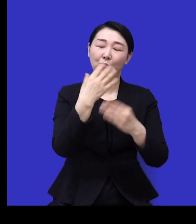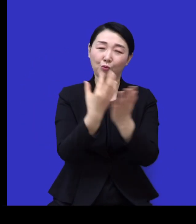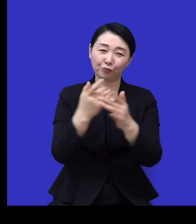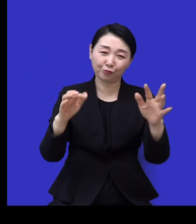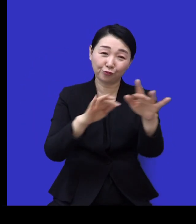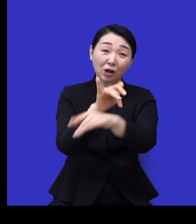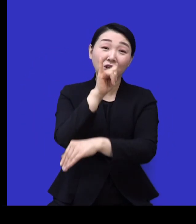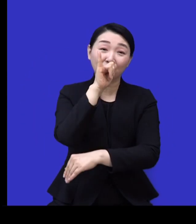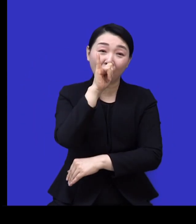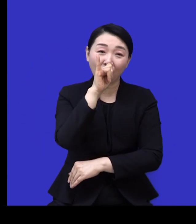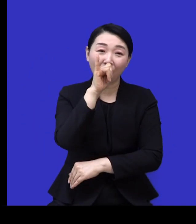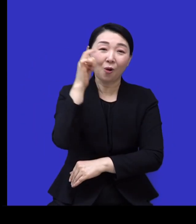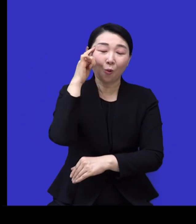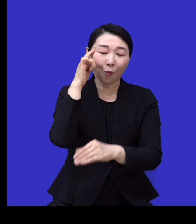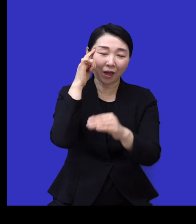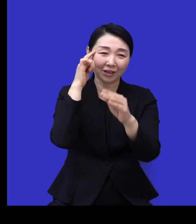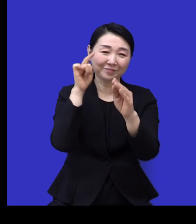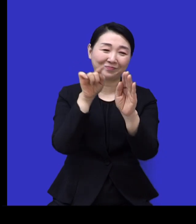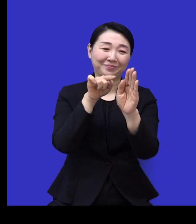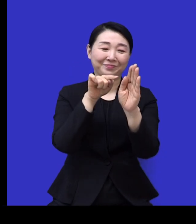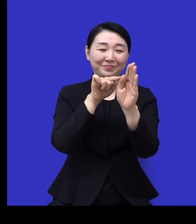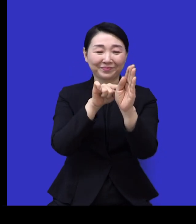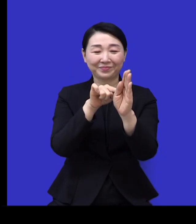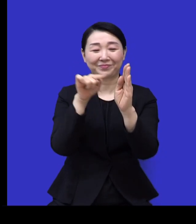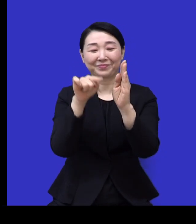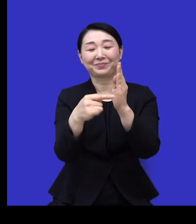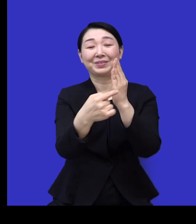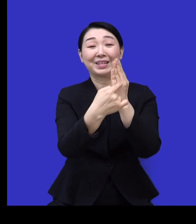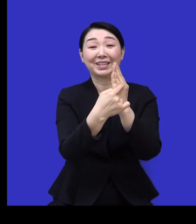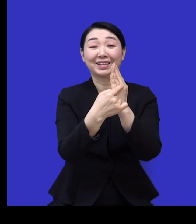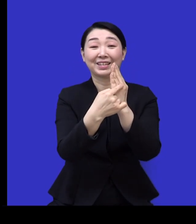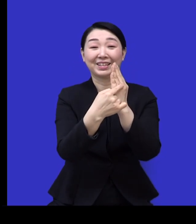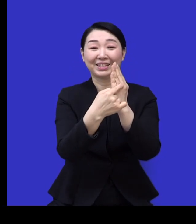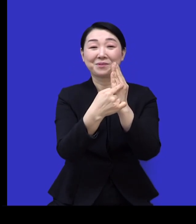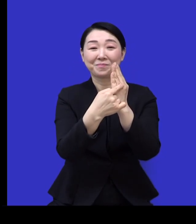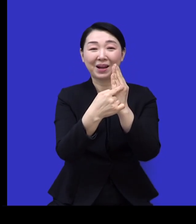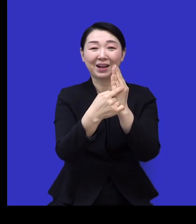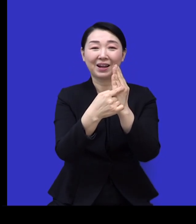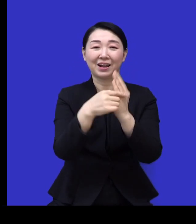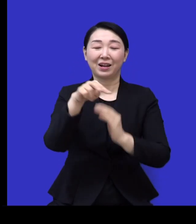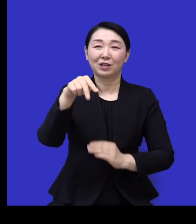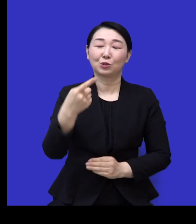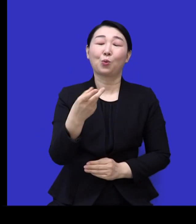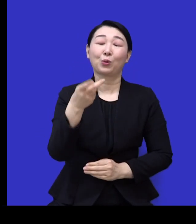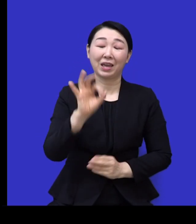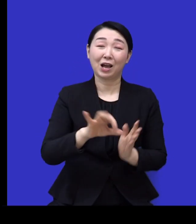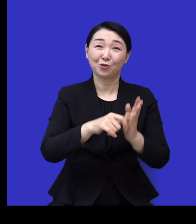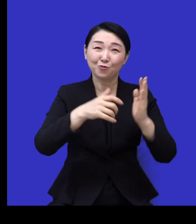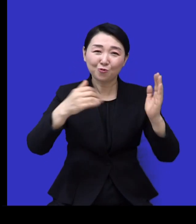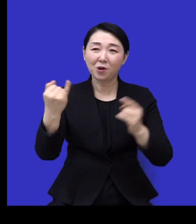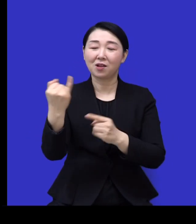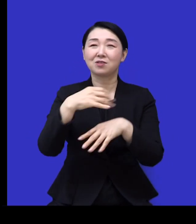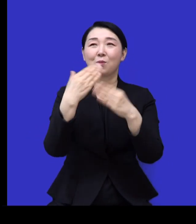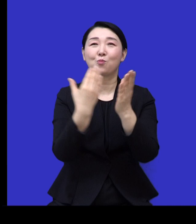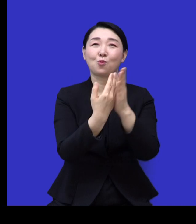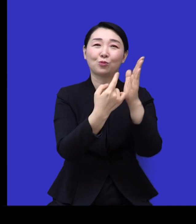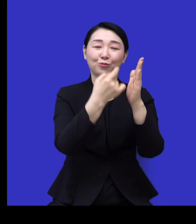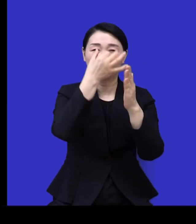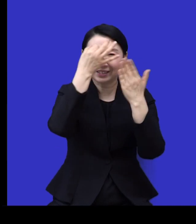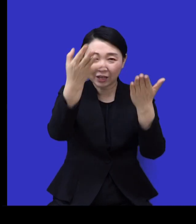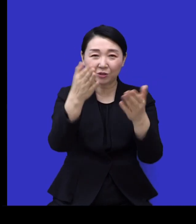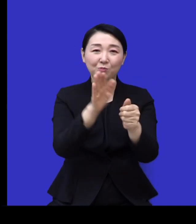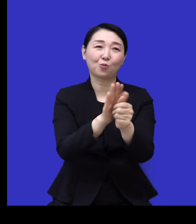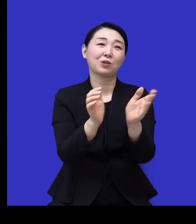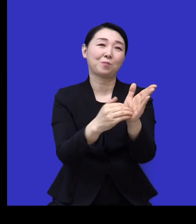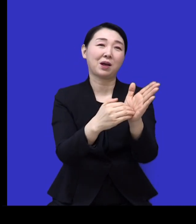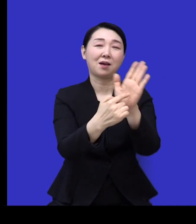저 삼면에 이제 뭐 소양시, 뭐 공민지시 뭐 이렇게 해서 다 재능 기부하셔서 저기에 또 복음을